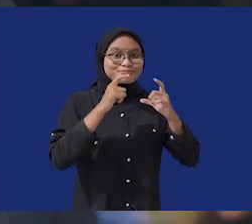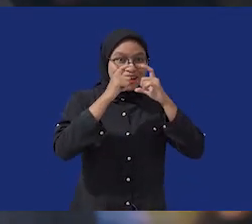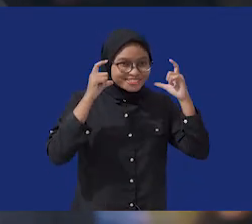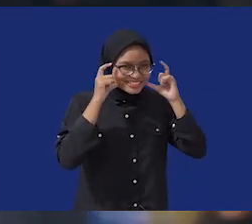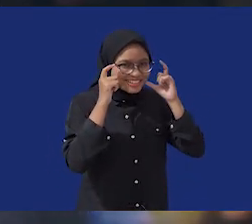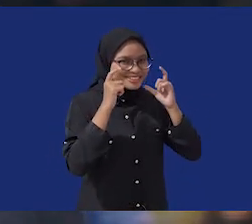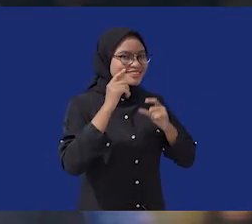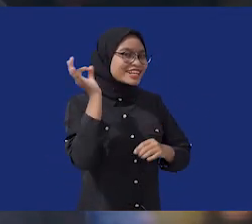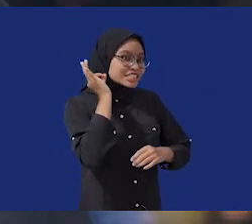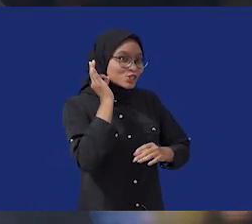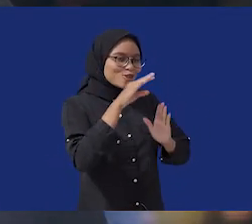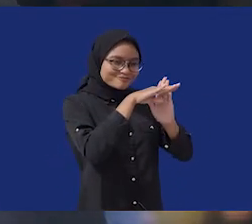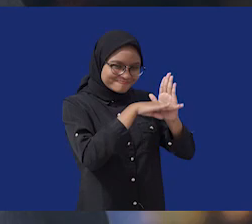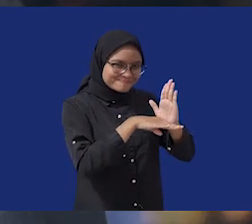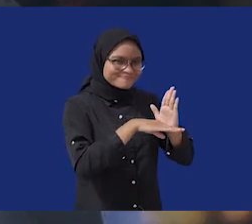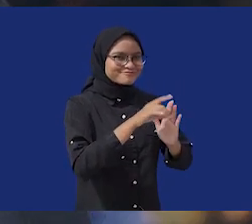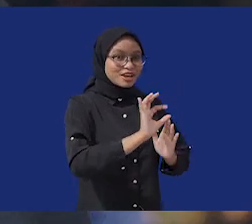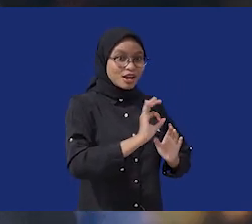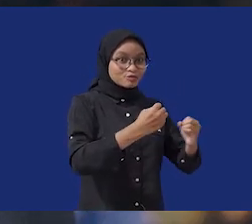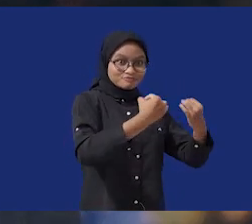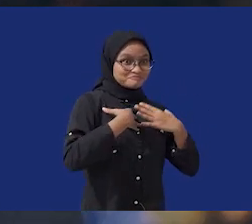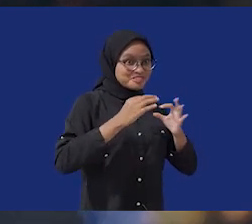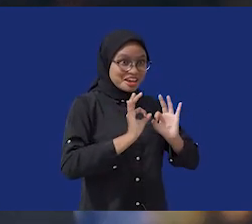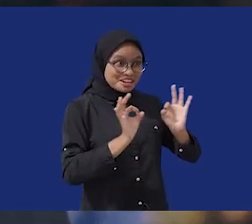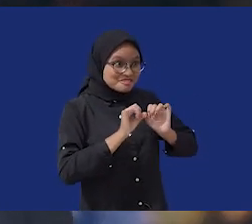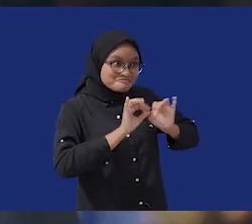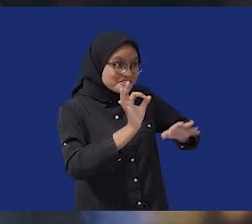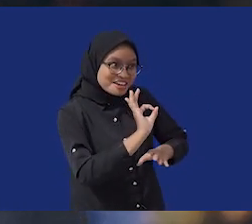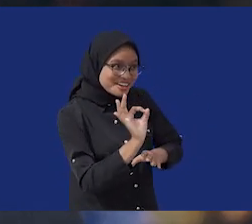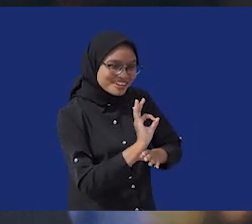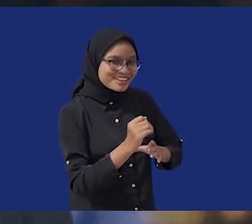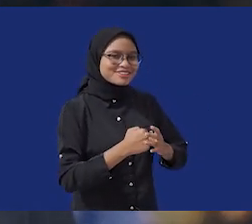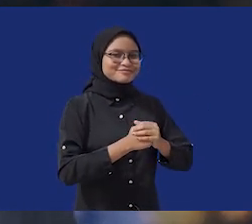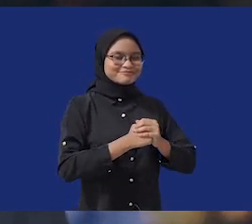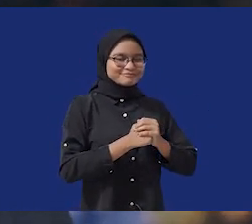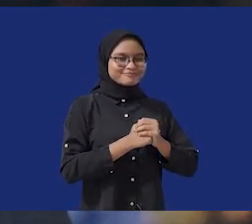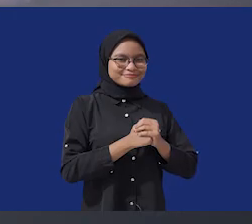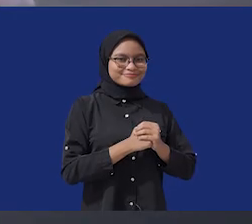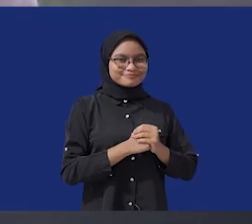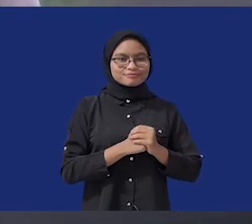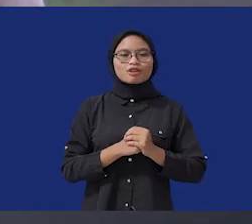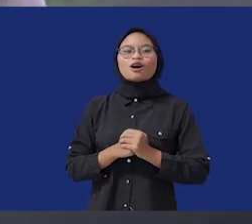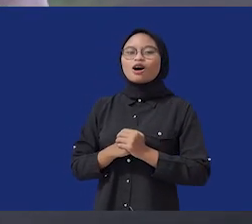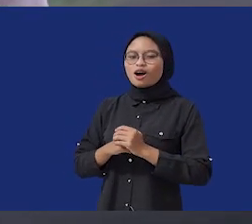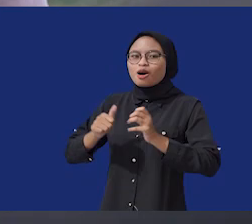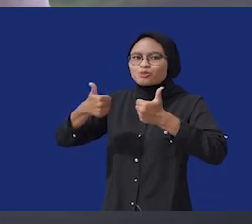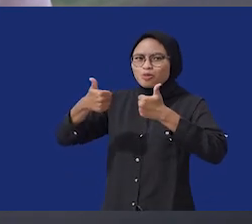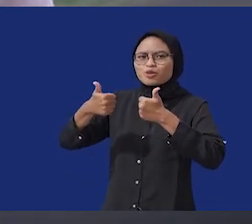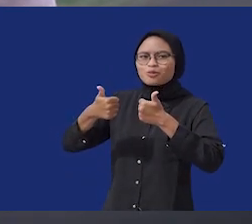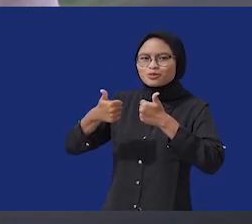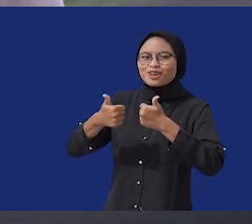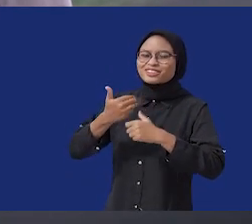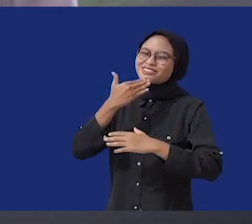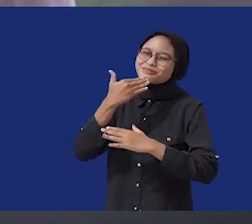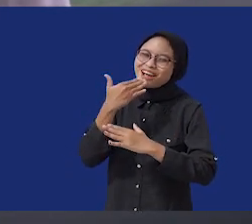masker yang bikin Mama dong semakin rendah, resiko tertular, dan menularkan virus corona, toh. Oh, benar, su itu,